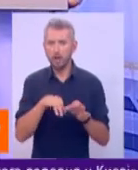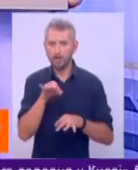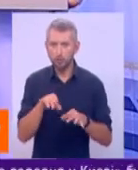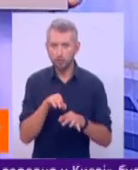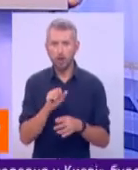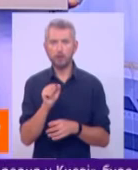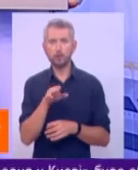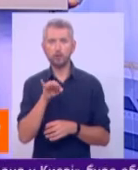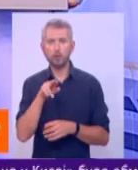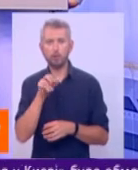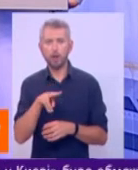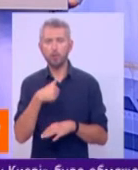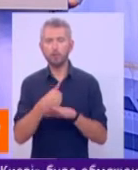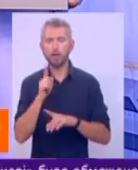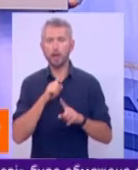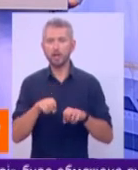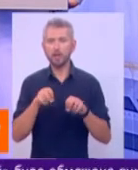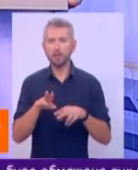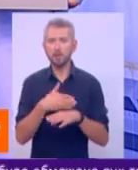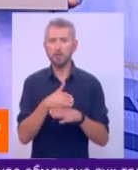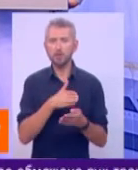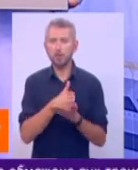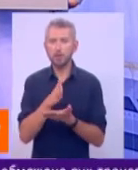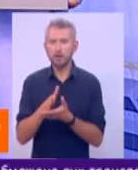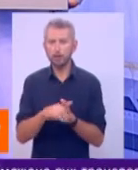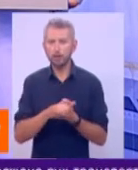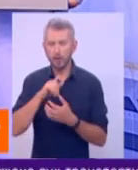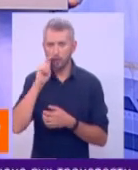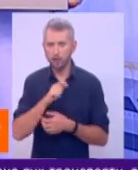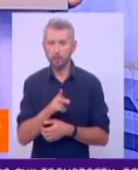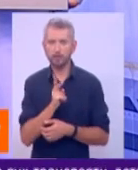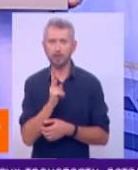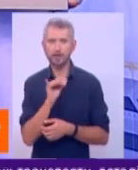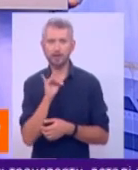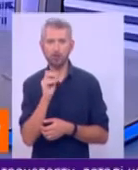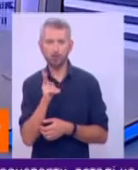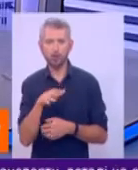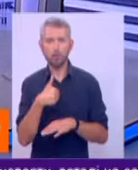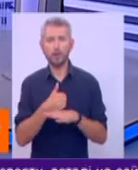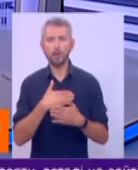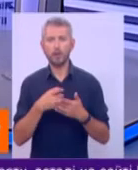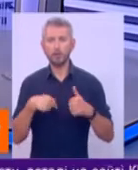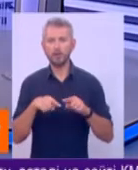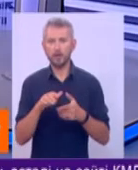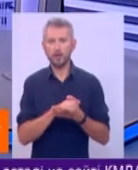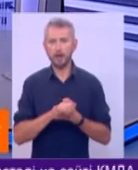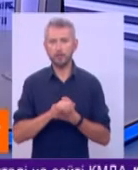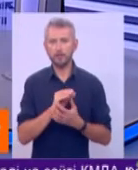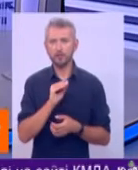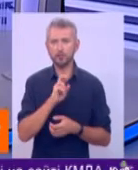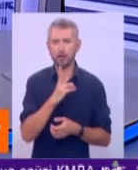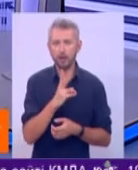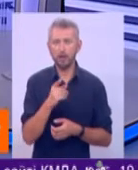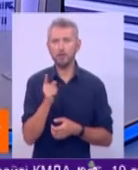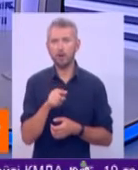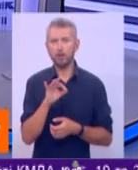архітектури, Анатолій Топал, голова Ради експертної міжгалузевої асоціації України, та Костянтин Киричук, голова громадської організації Асоціація ЖБК